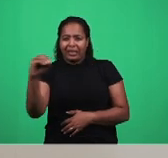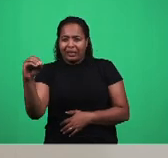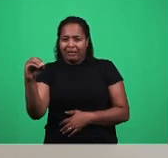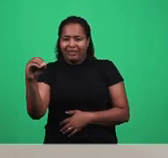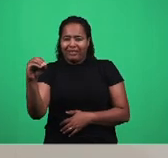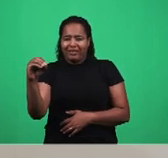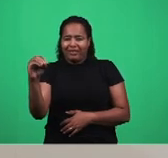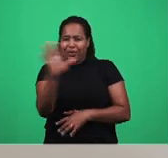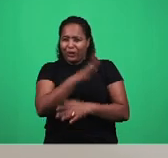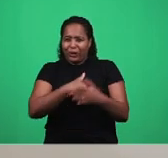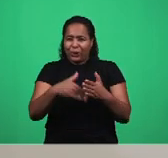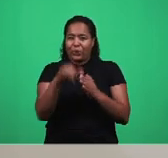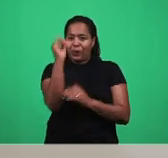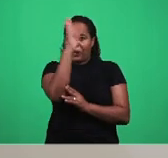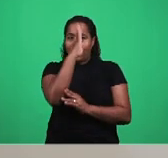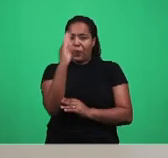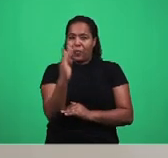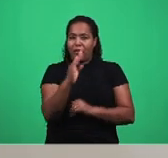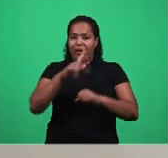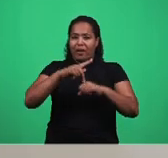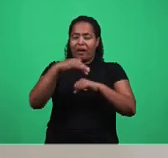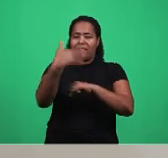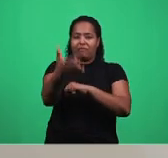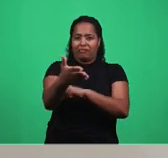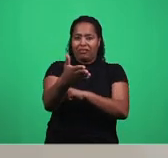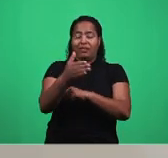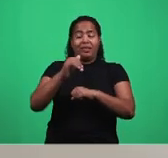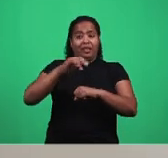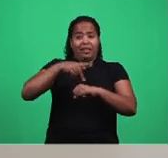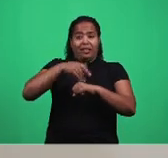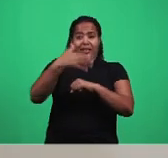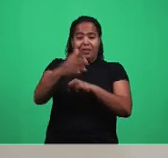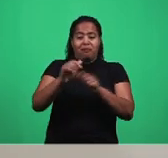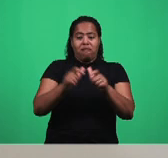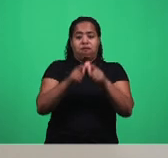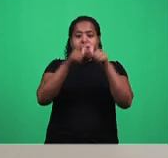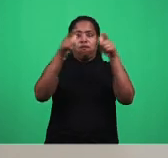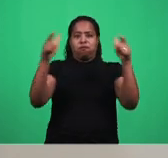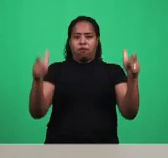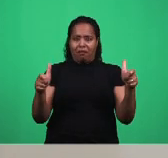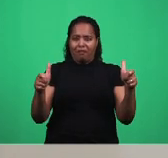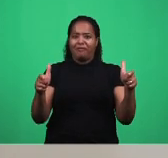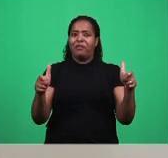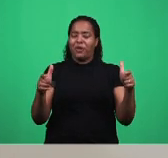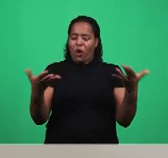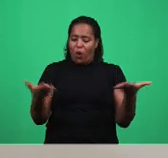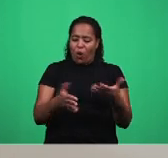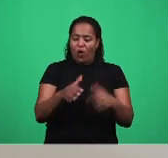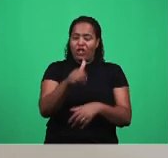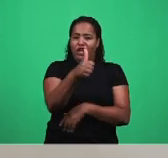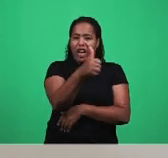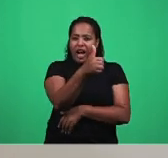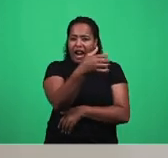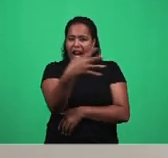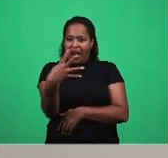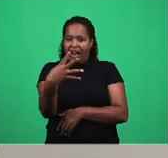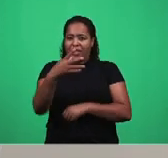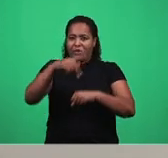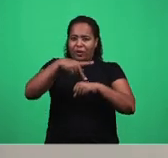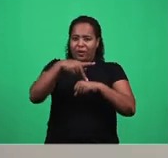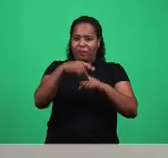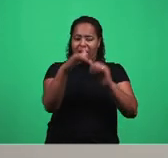jour augmente davantage. Aujourd'hui, nous avons au moins 14 pays dans notre liste, y compris, nous avons